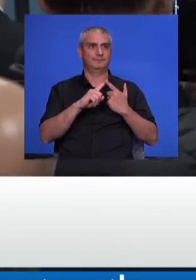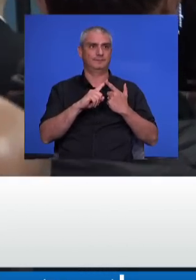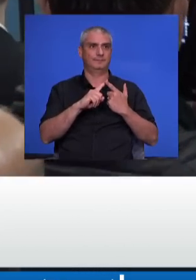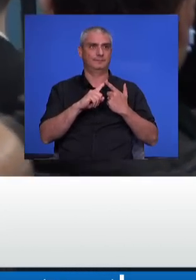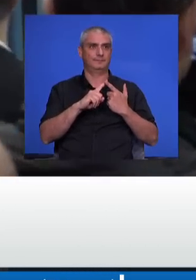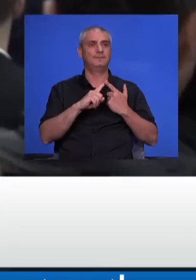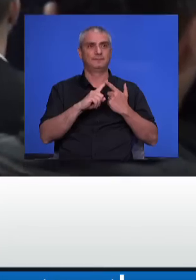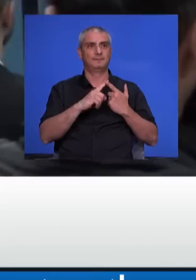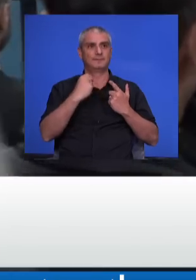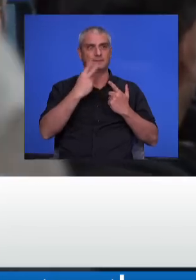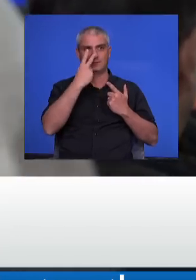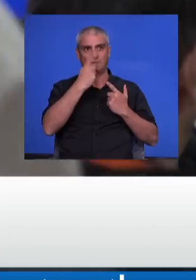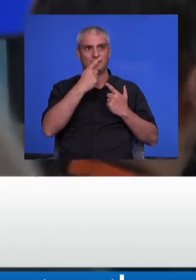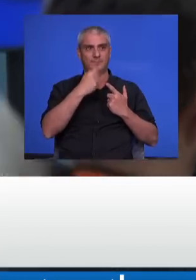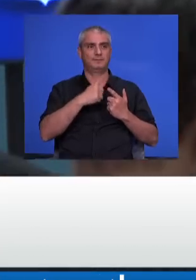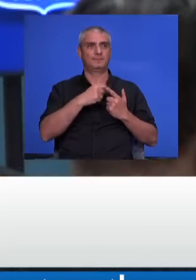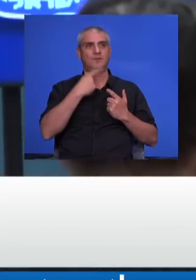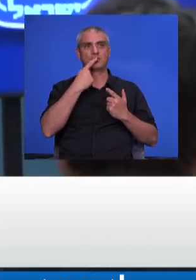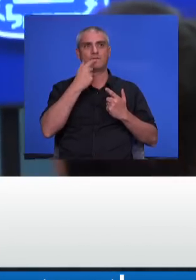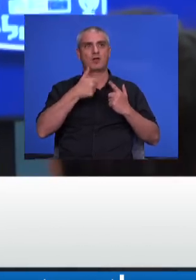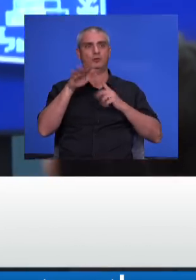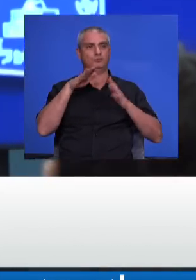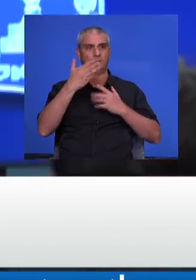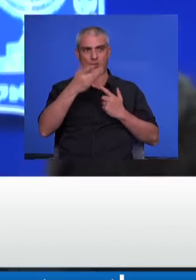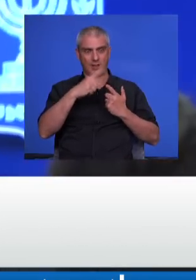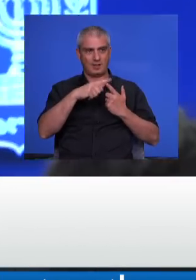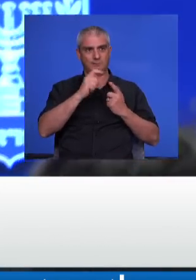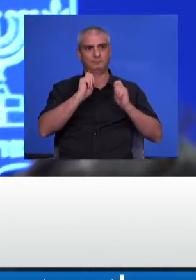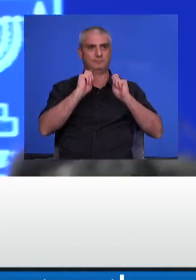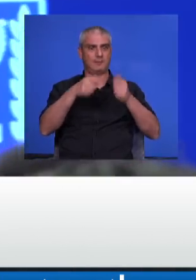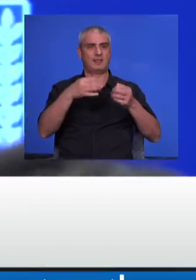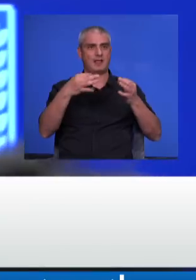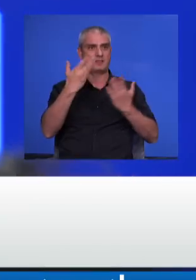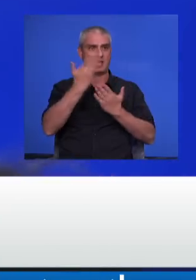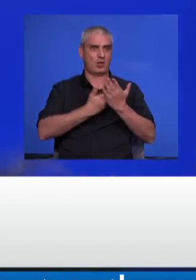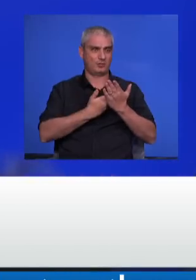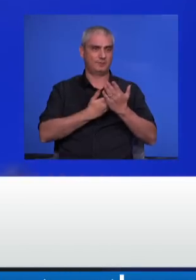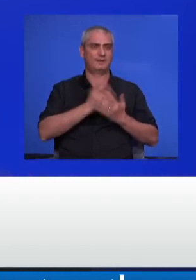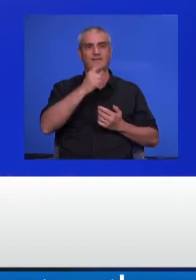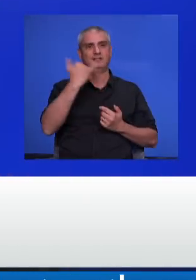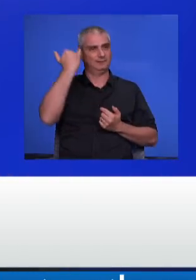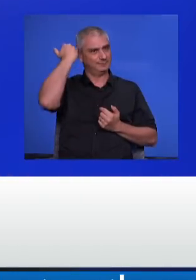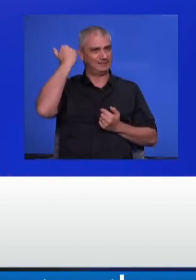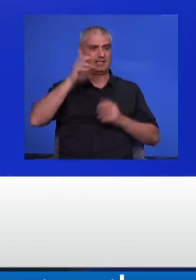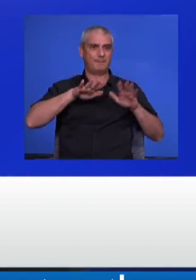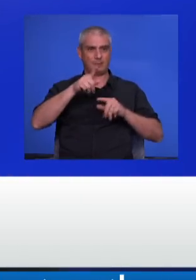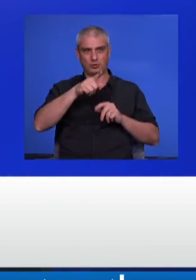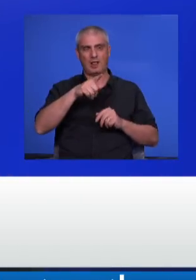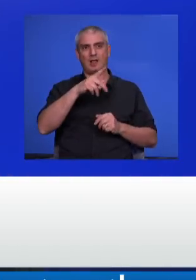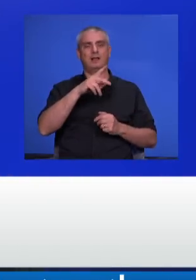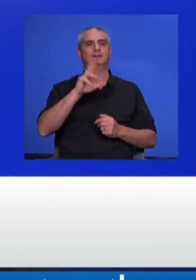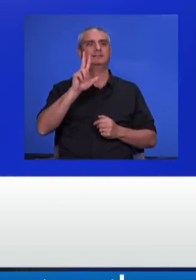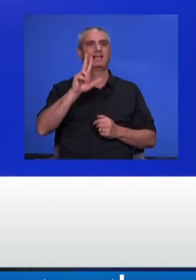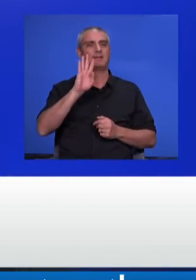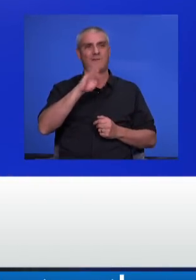כן, תכף אנחנו רואים כבר את דובר ראש הממשלה מניח את הנאום שלו, וככל הנראה צחי ברוורמן